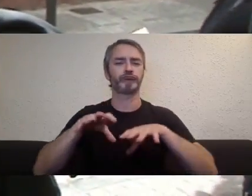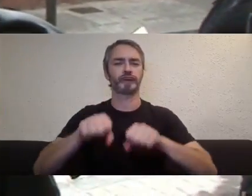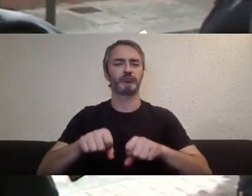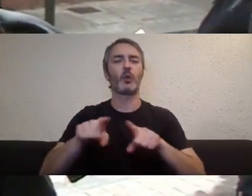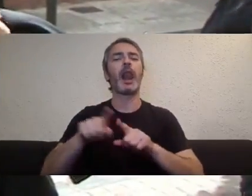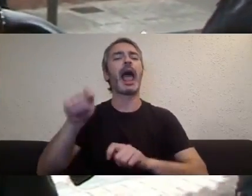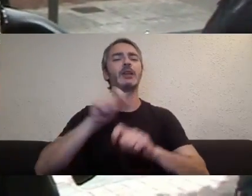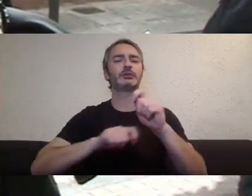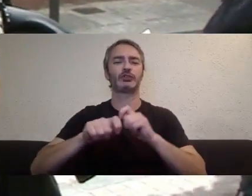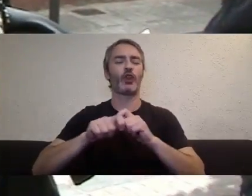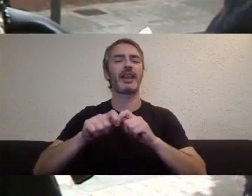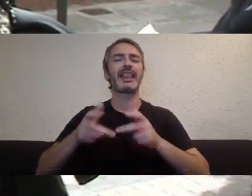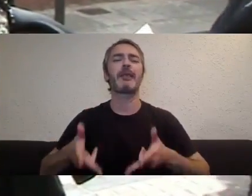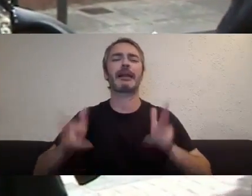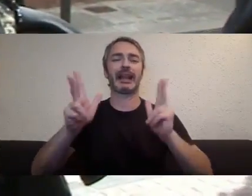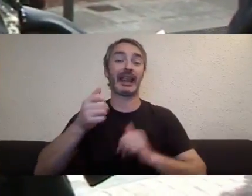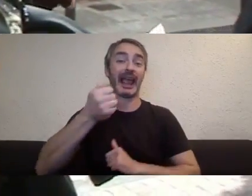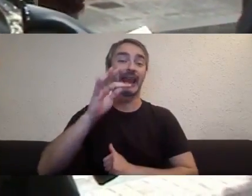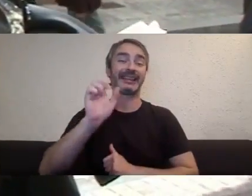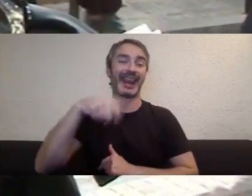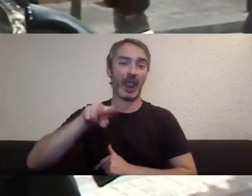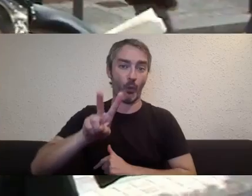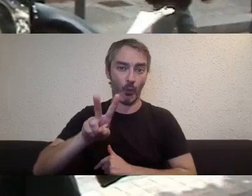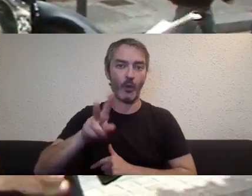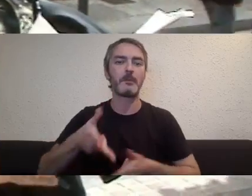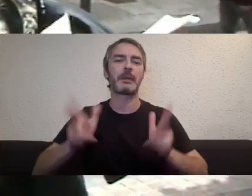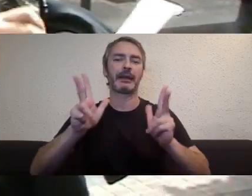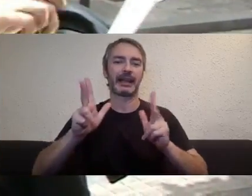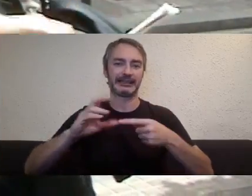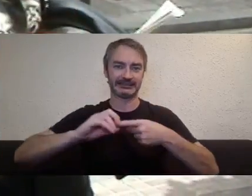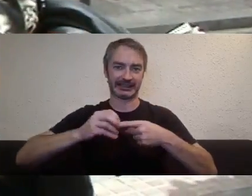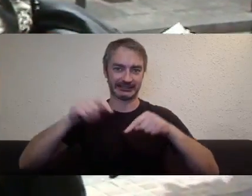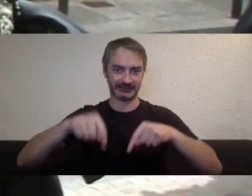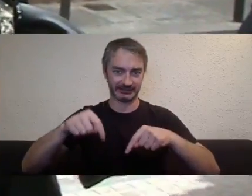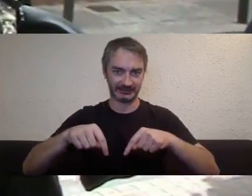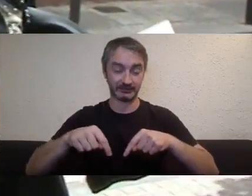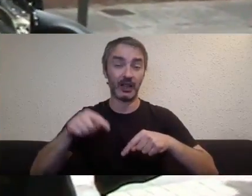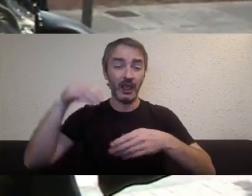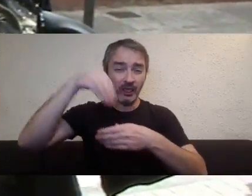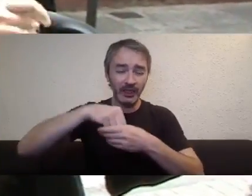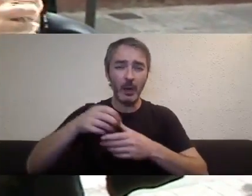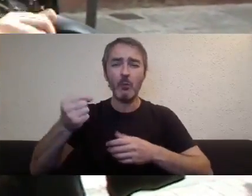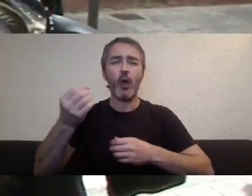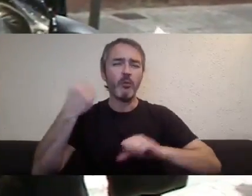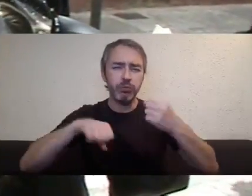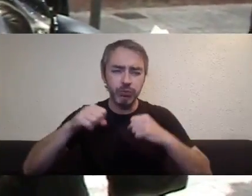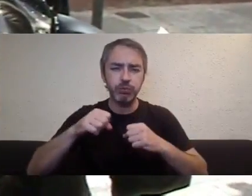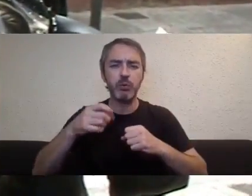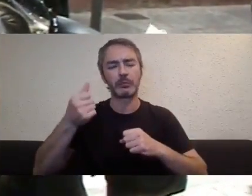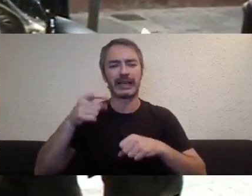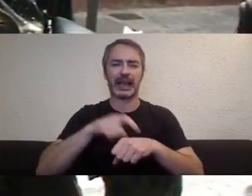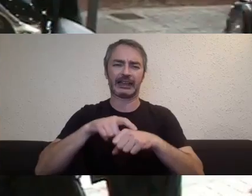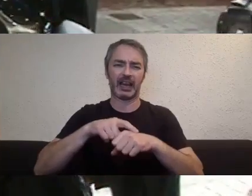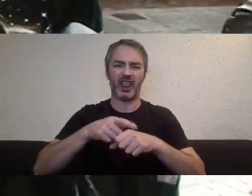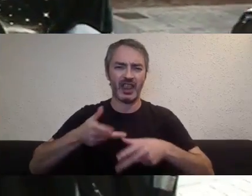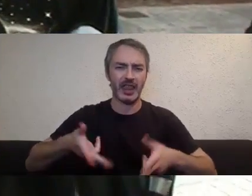de Sants i en ella s'hi feia, bueno, s'hi feien moltes activitats de caire llibertari i era, bueno,